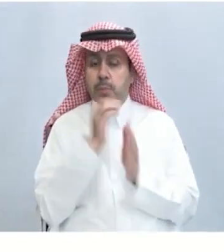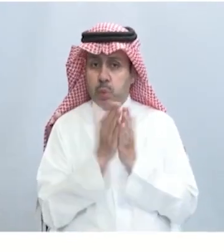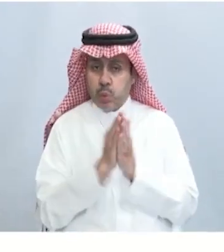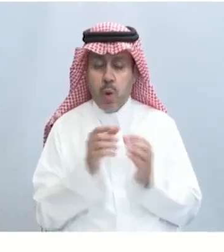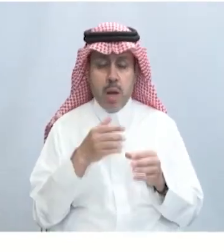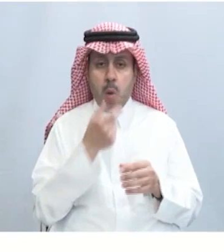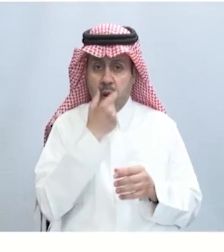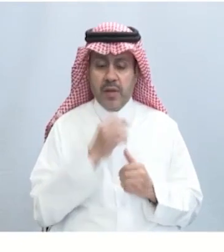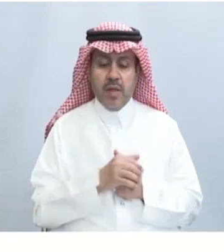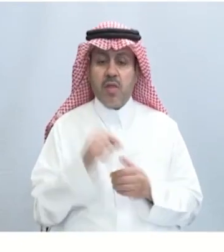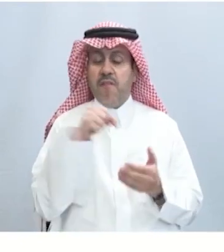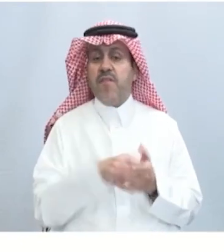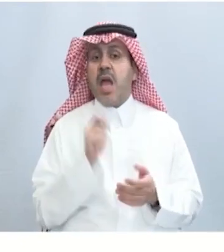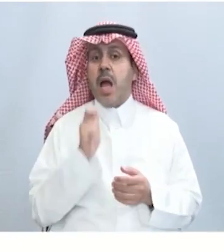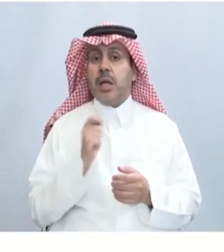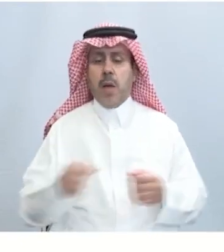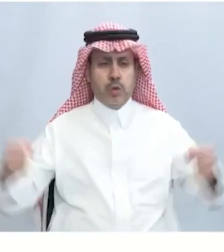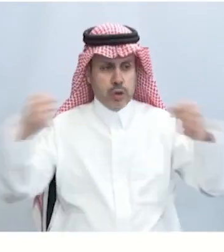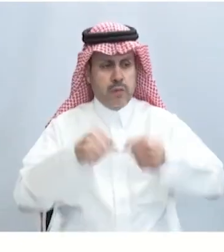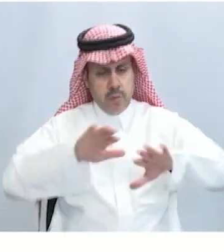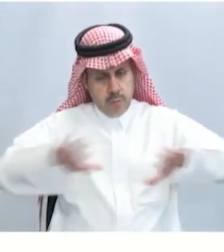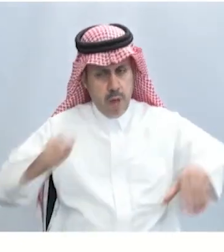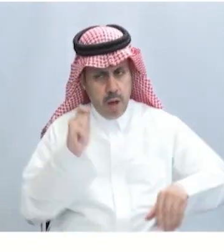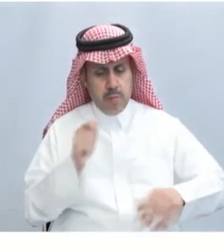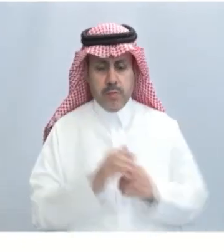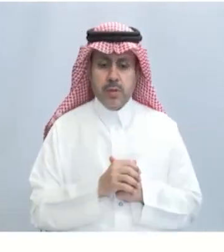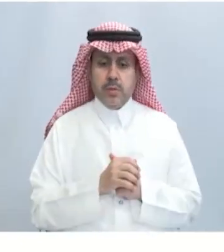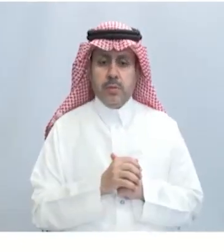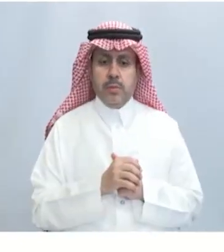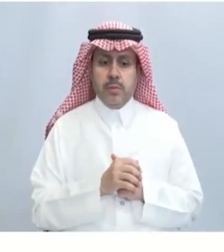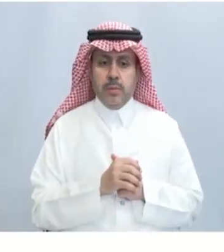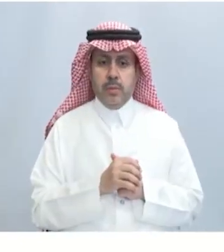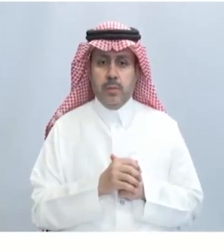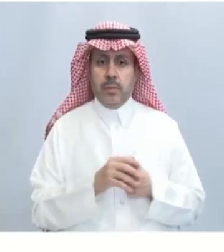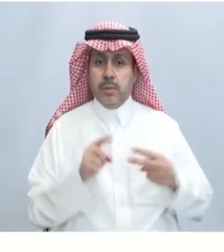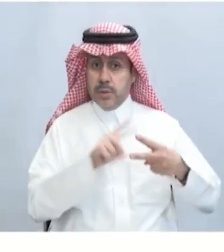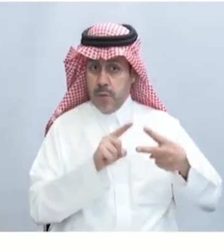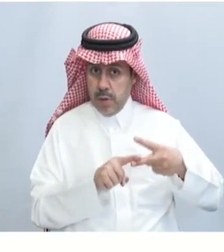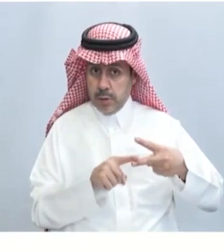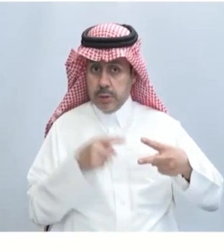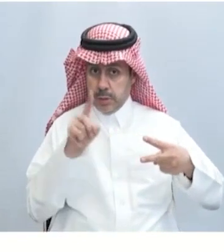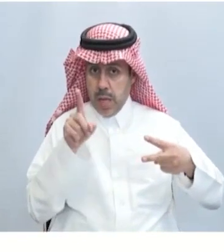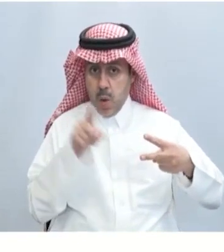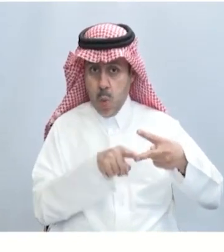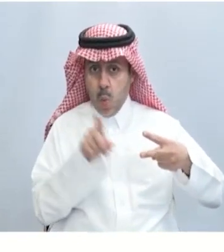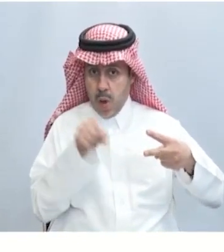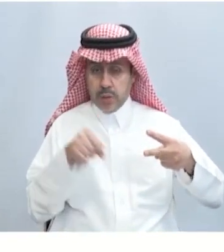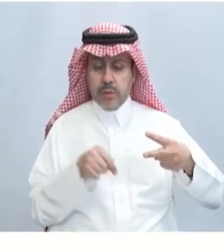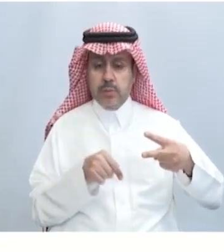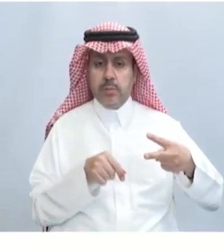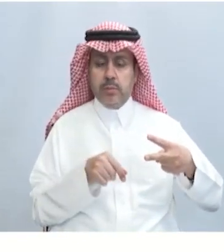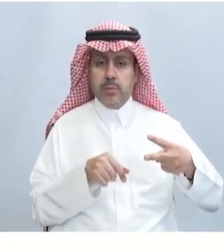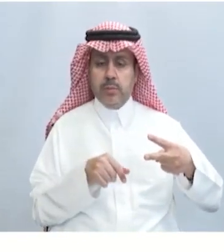مشتمل على احكام تفصل بين الناس فيما يتنازعون فيه هذه العباره صحيحه ام عباره خاطئه